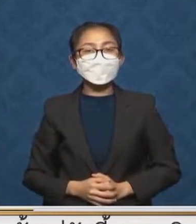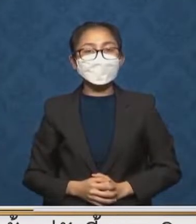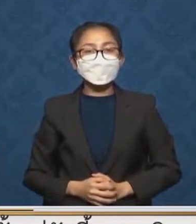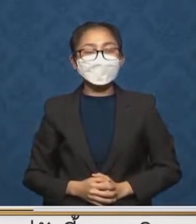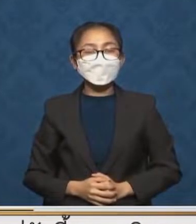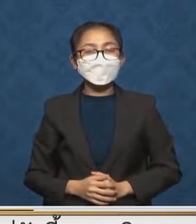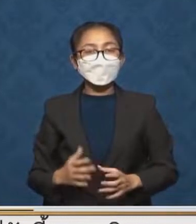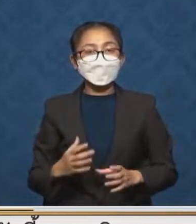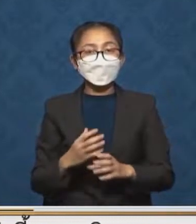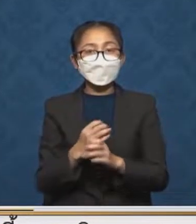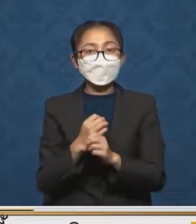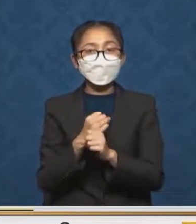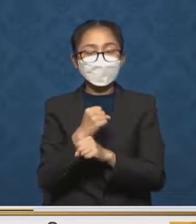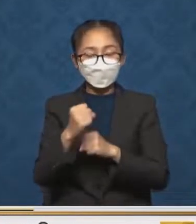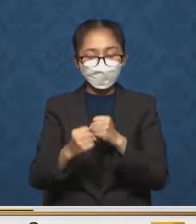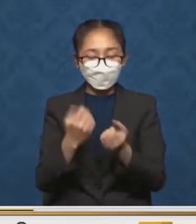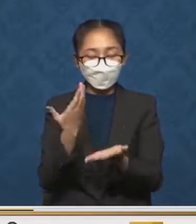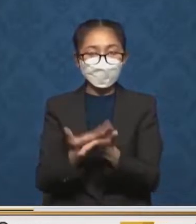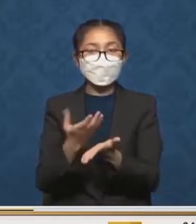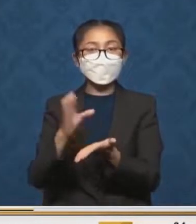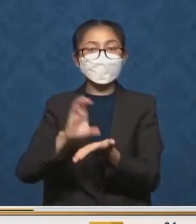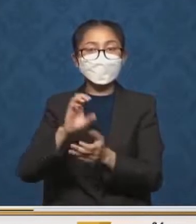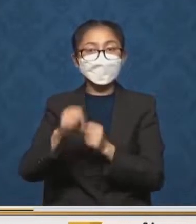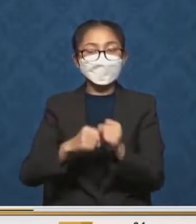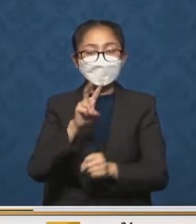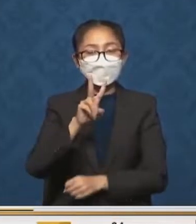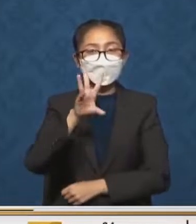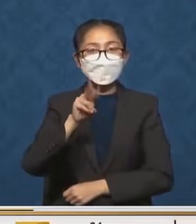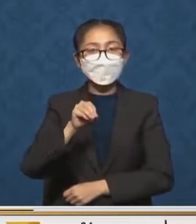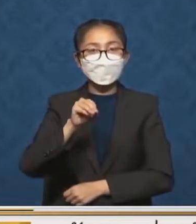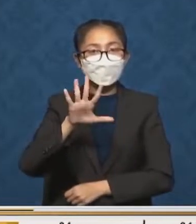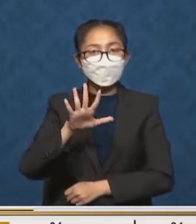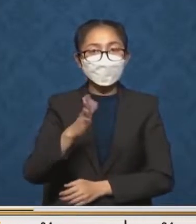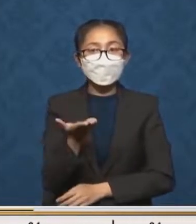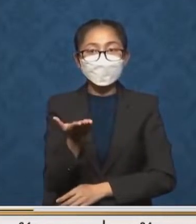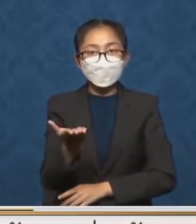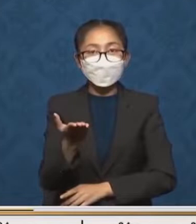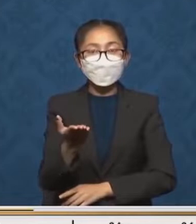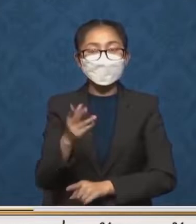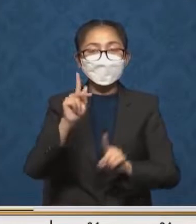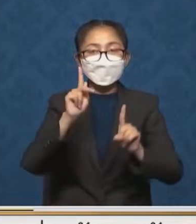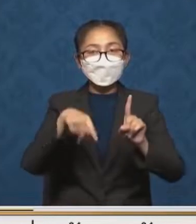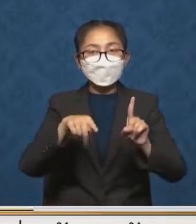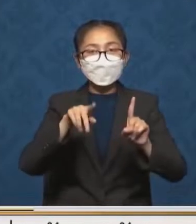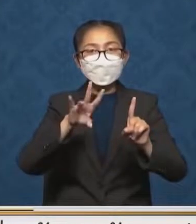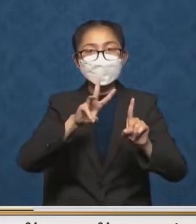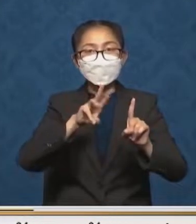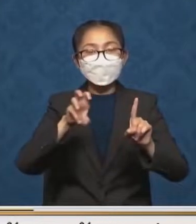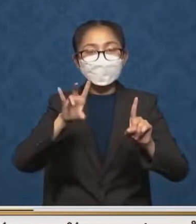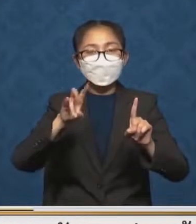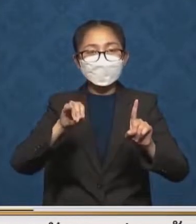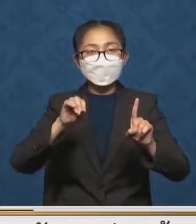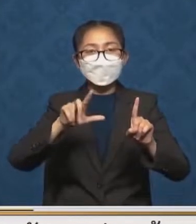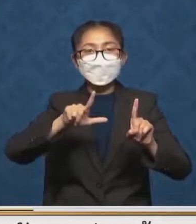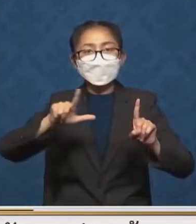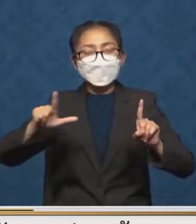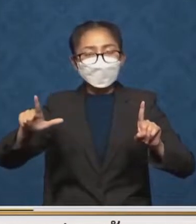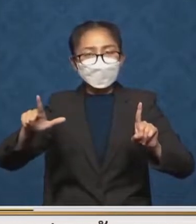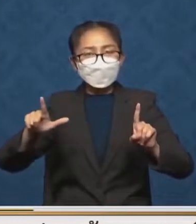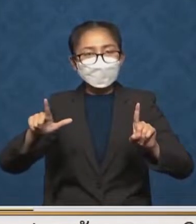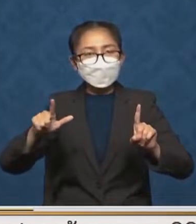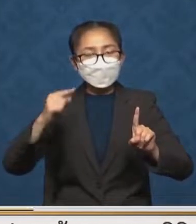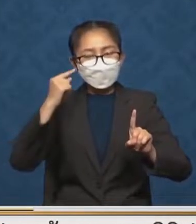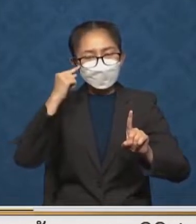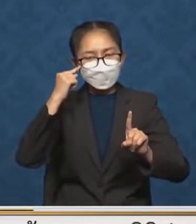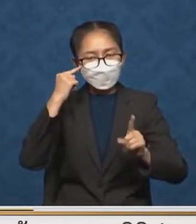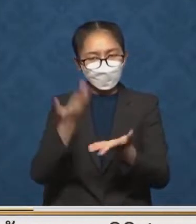ดังนั้นงบประมาณปี 65 ที่ขอมาจำนวน 1,557 ลานบาทเงินจำนวนนี้ม